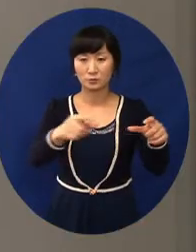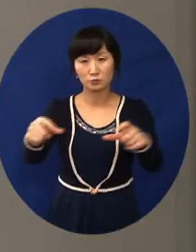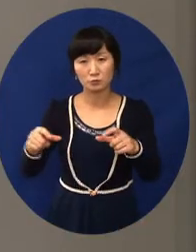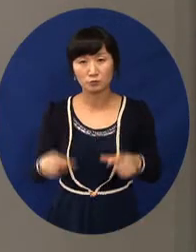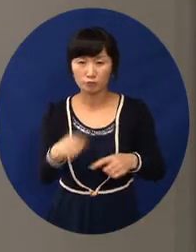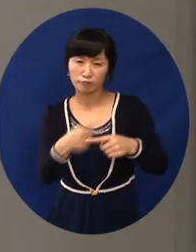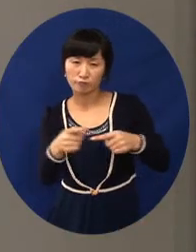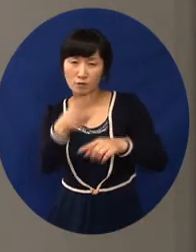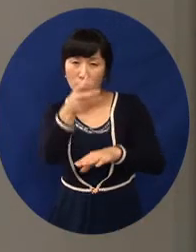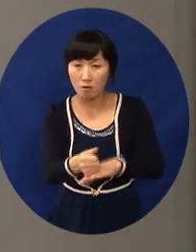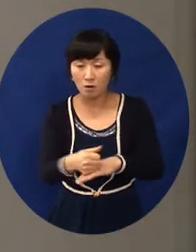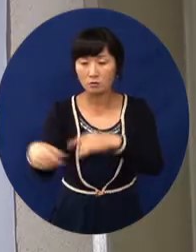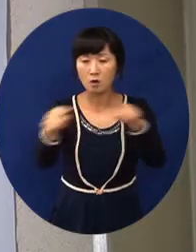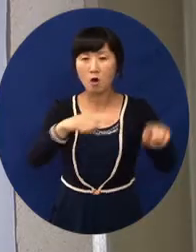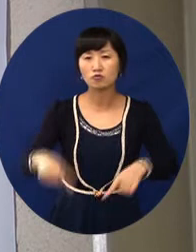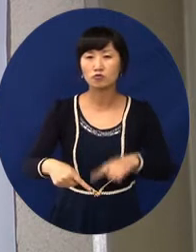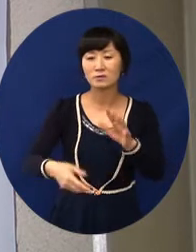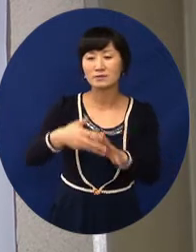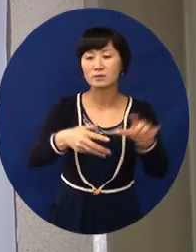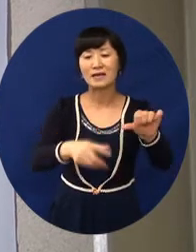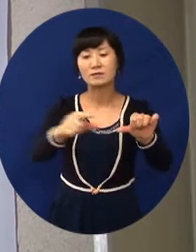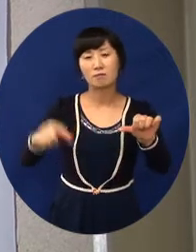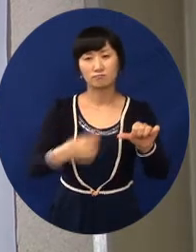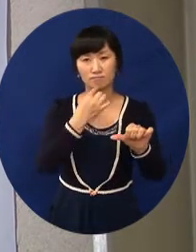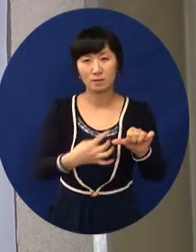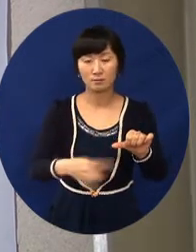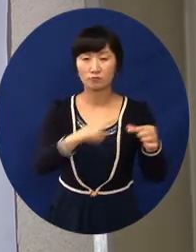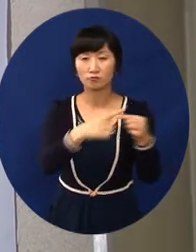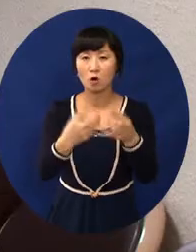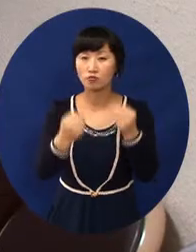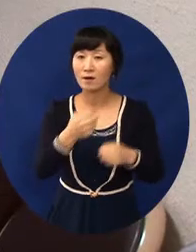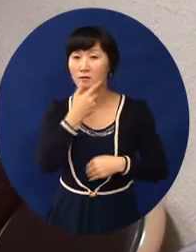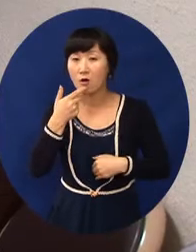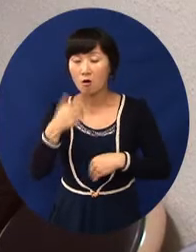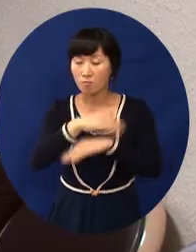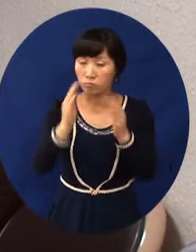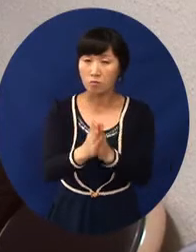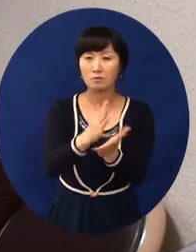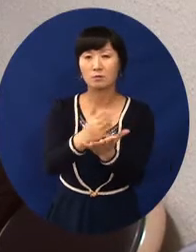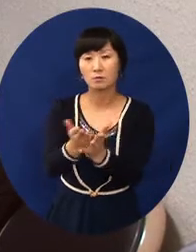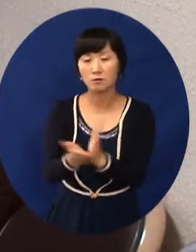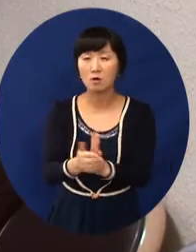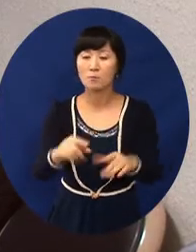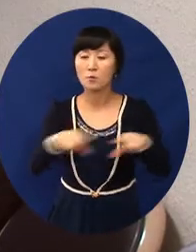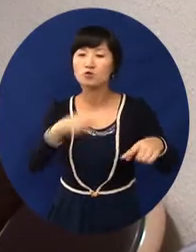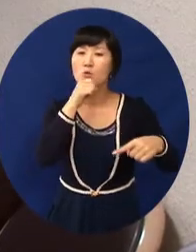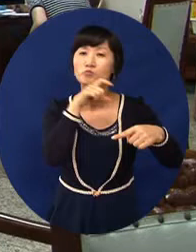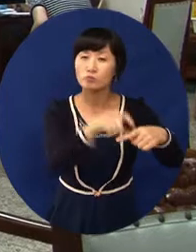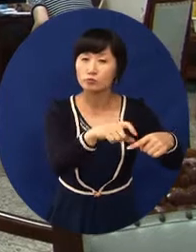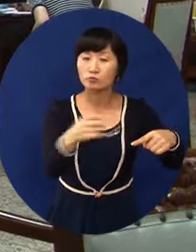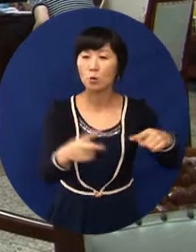시군구별 분석 결과에서는 전국 5개 시군구만이 국어와 수학, 영어 전 과목의 표준 점수